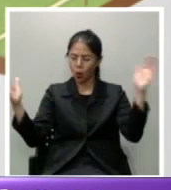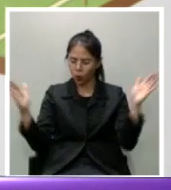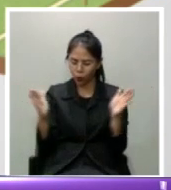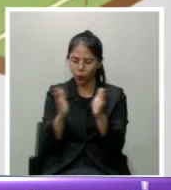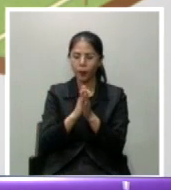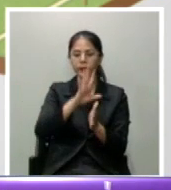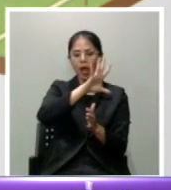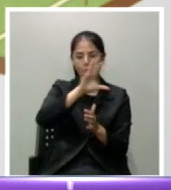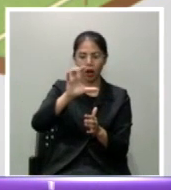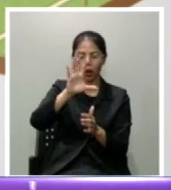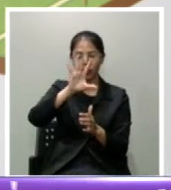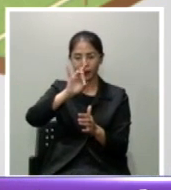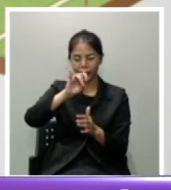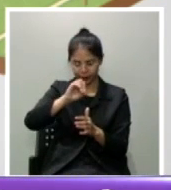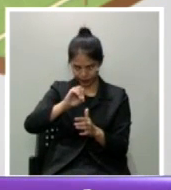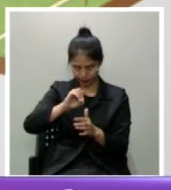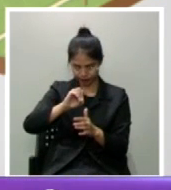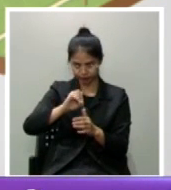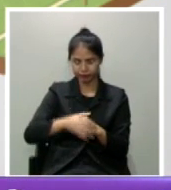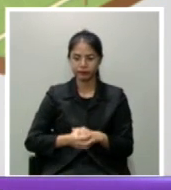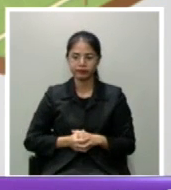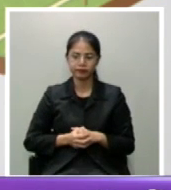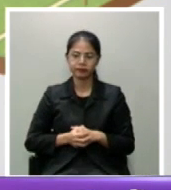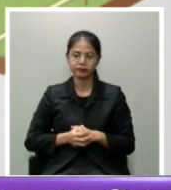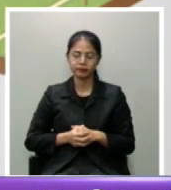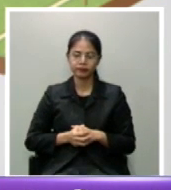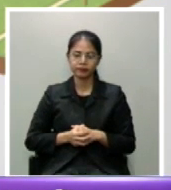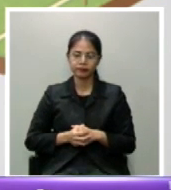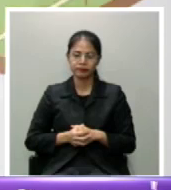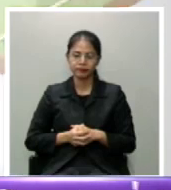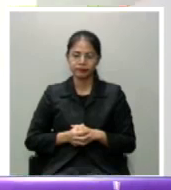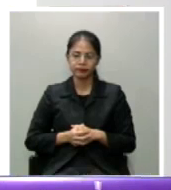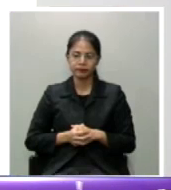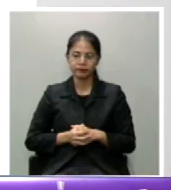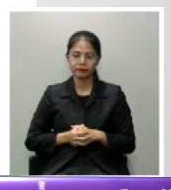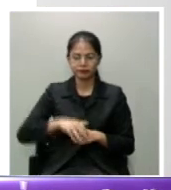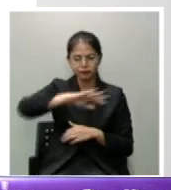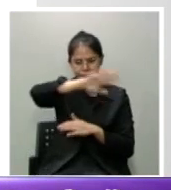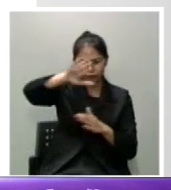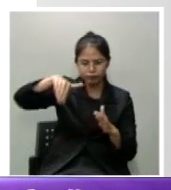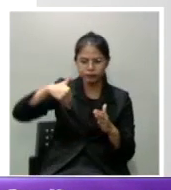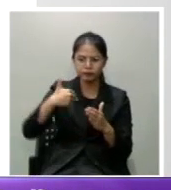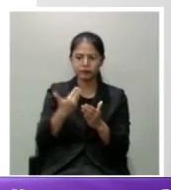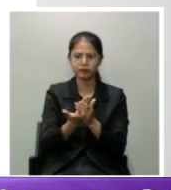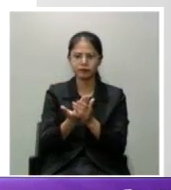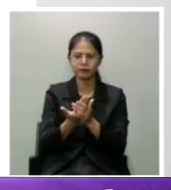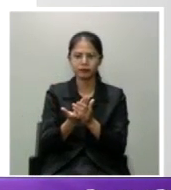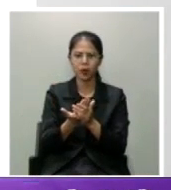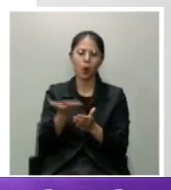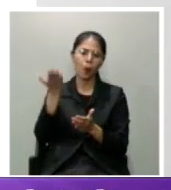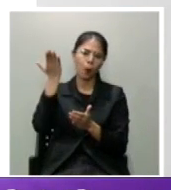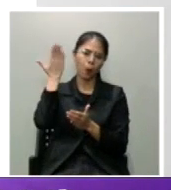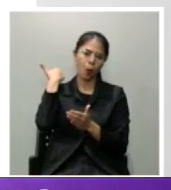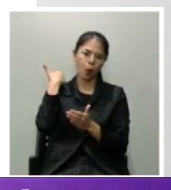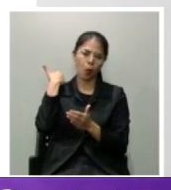ด580ไร่ทั้งหมดเดิมเป็นที่ดินโรงงานย